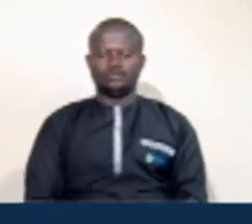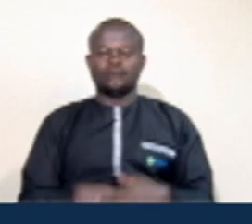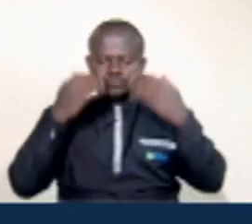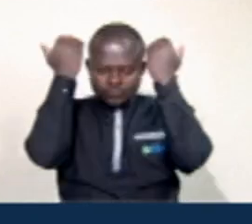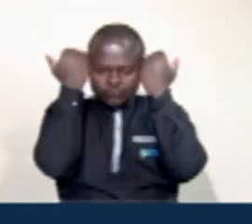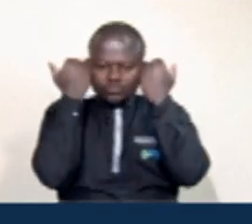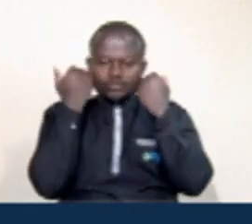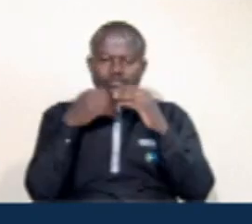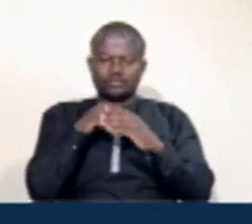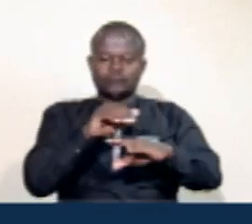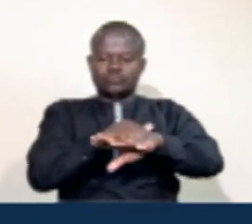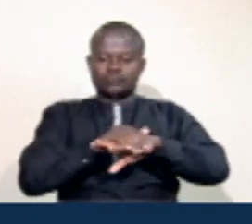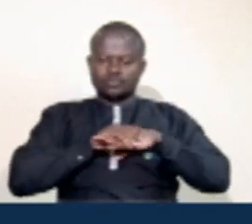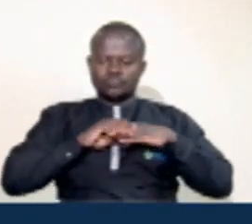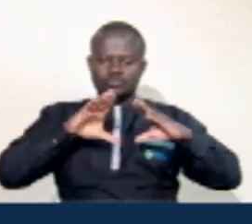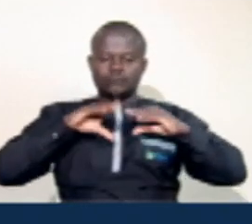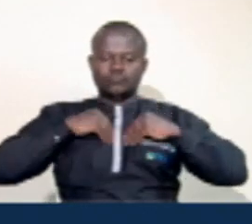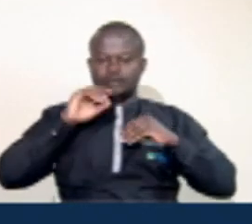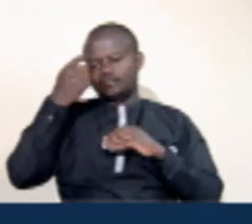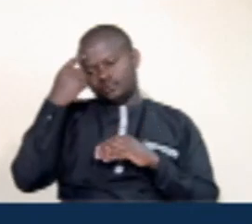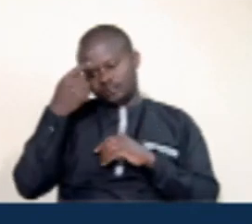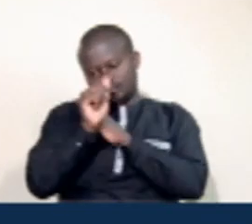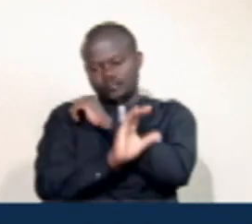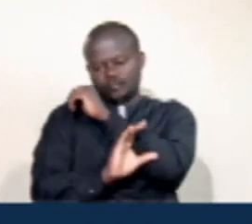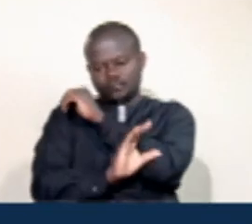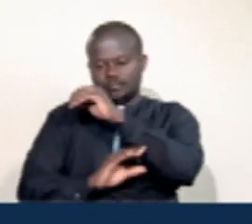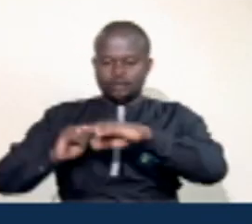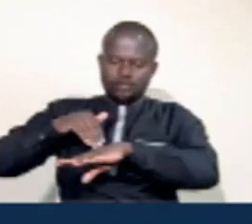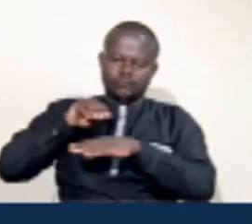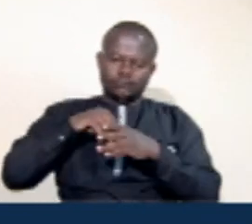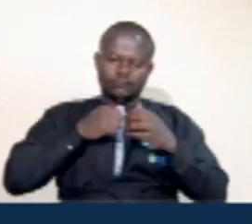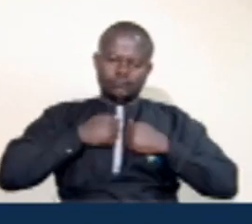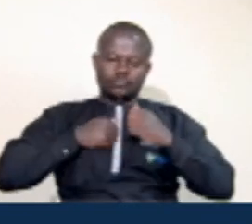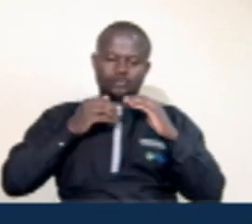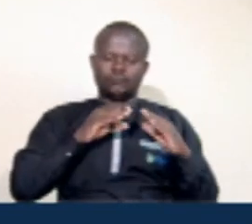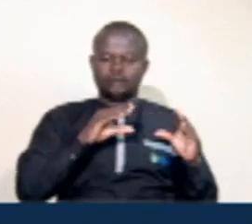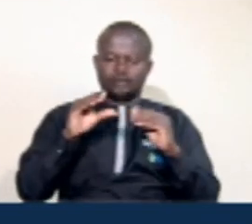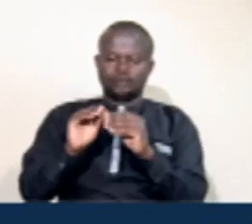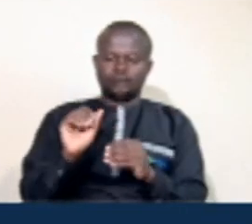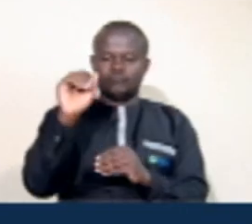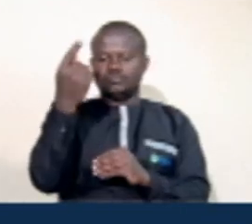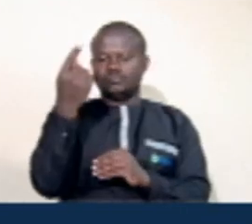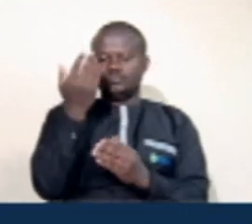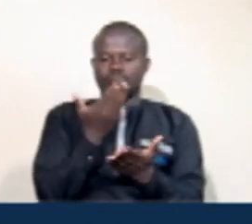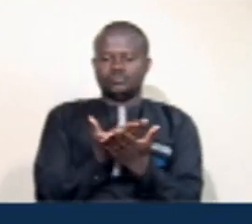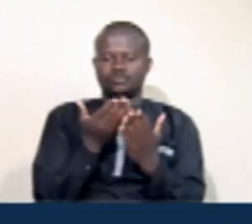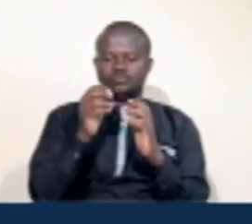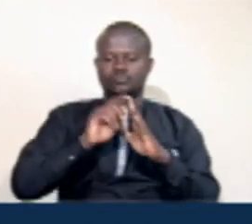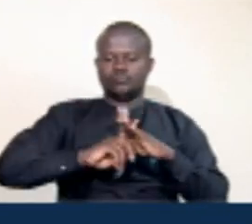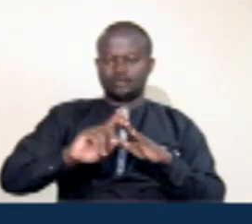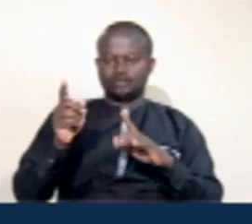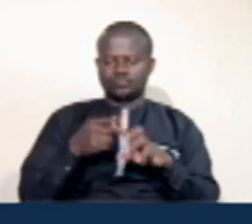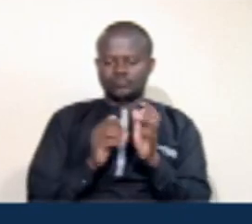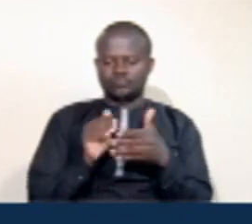Urukiko rw'ubujurire mu Bwongereza rwemereye guverinoma y'icyo gihugu kohereza mu Rwanda bimukira ba mbere basabayo ubuhungiro